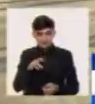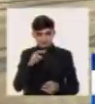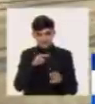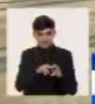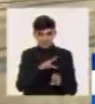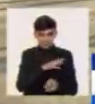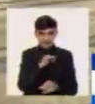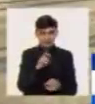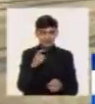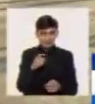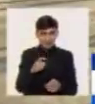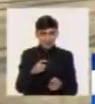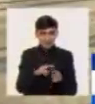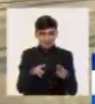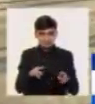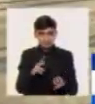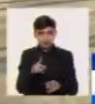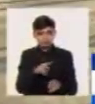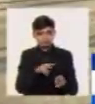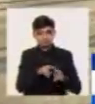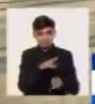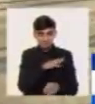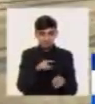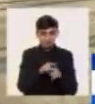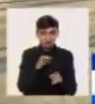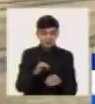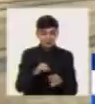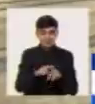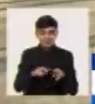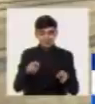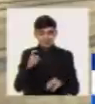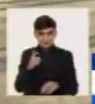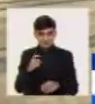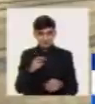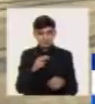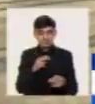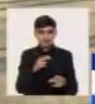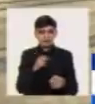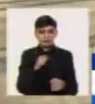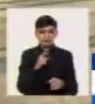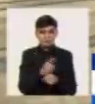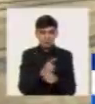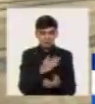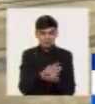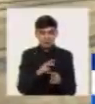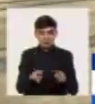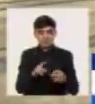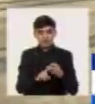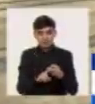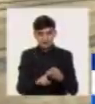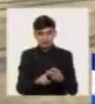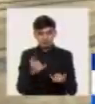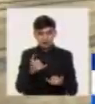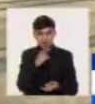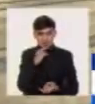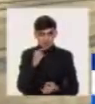ол химиялық қаруды пайдаланған үшін, ол химиялық қаруға мүддем шектеу салынған. Сондықтан осыған байланысты